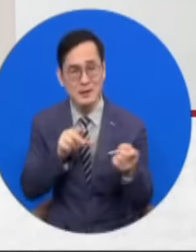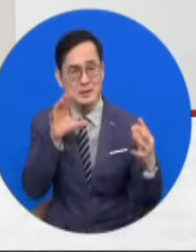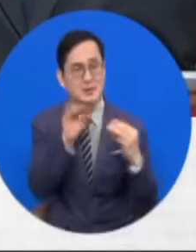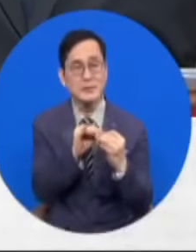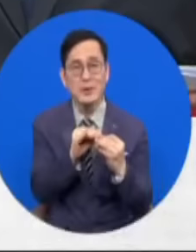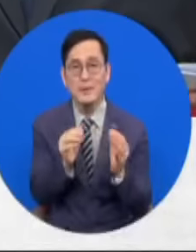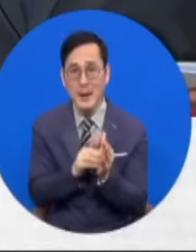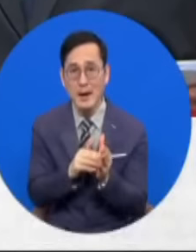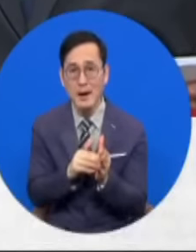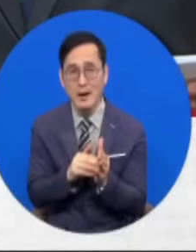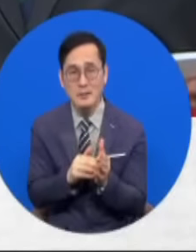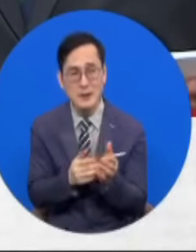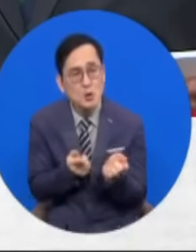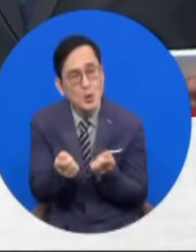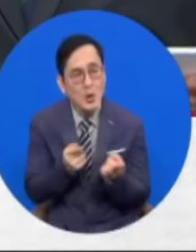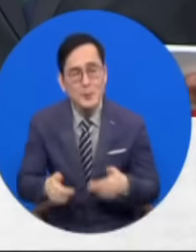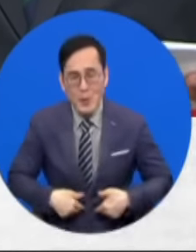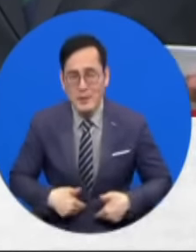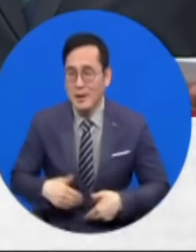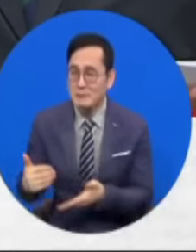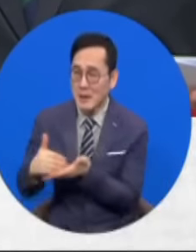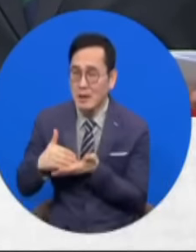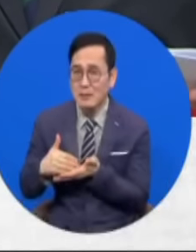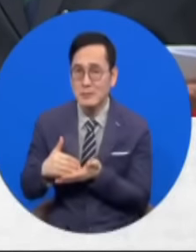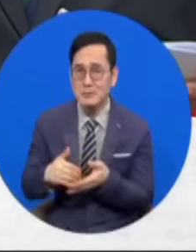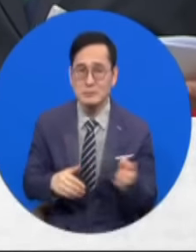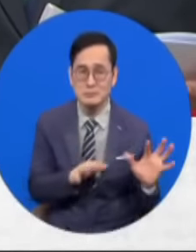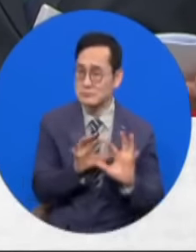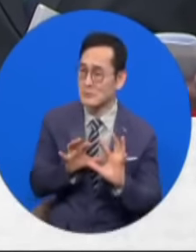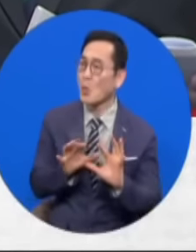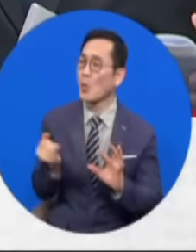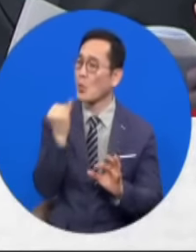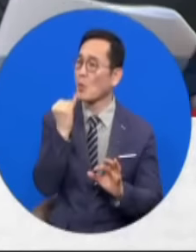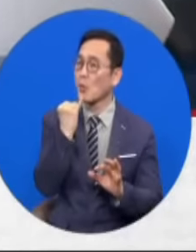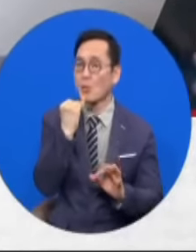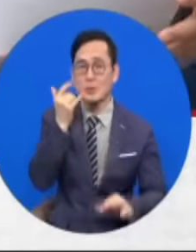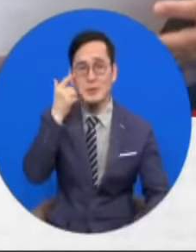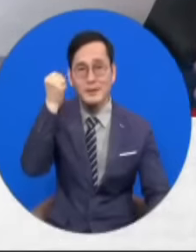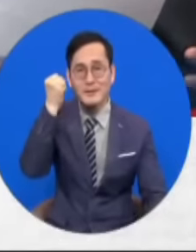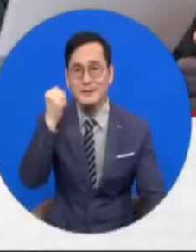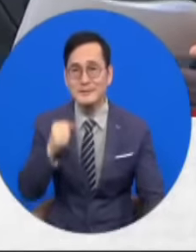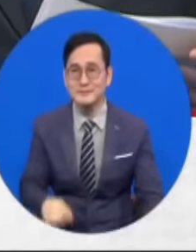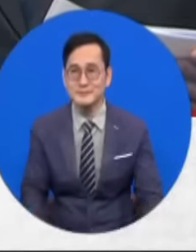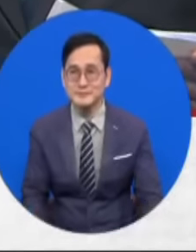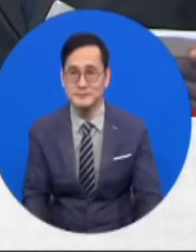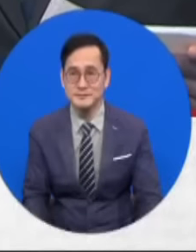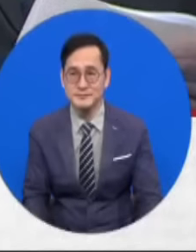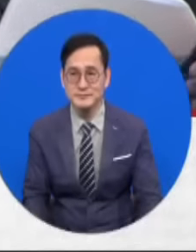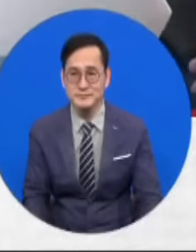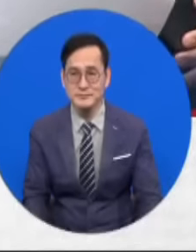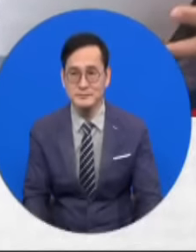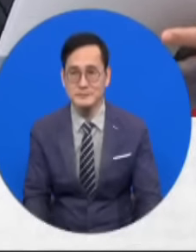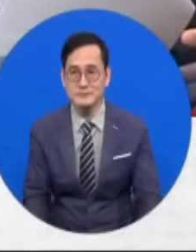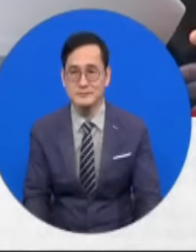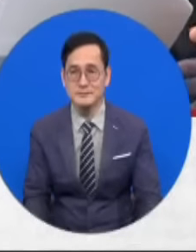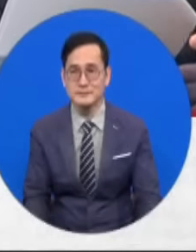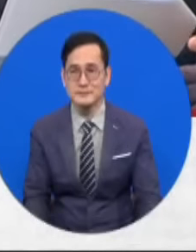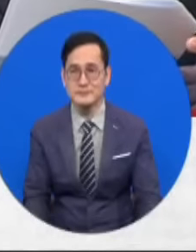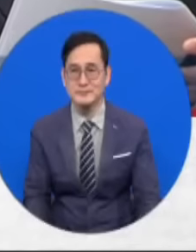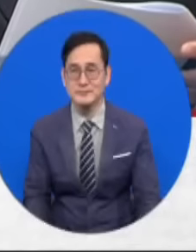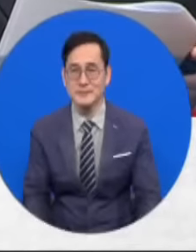않았습니까 그게 전 결정적 영향 아 님께서 말씀하신 것처럼 이게 사실 경선이 민주적인